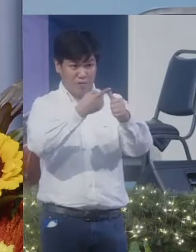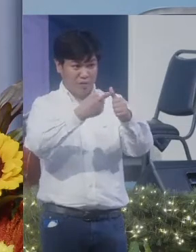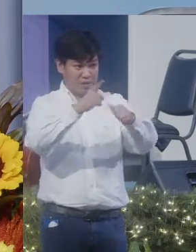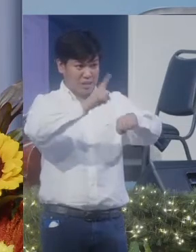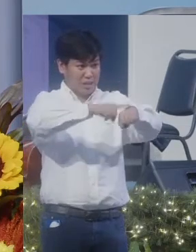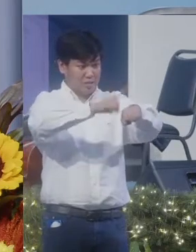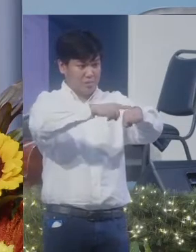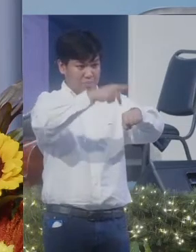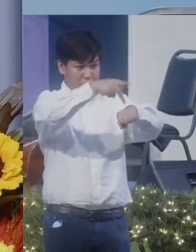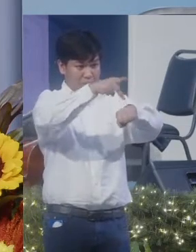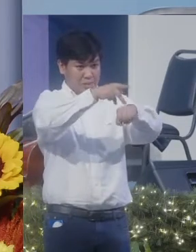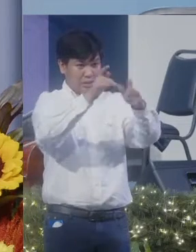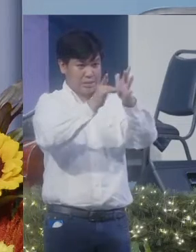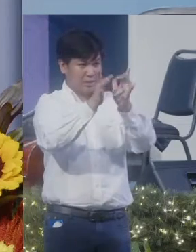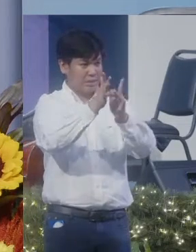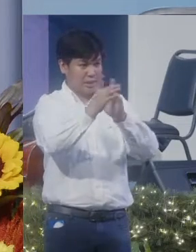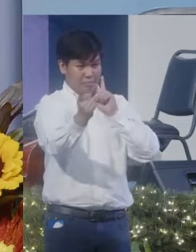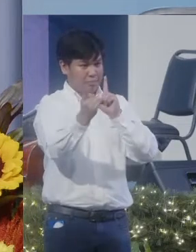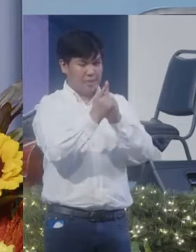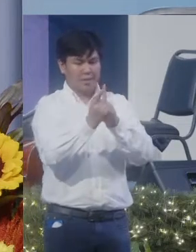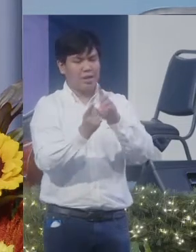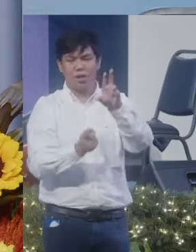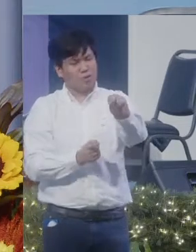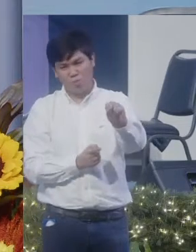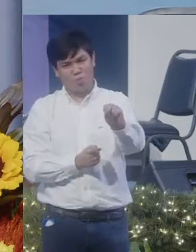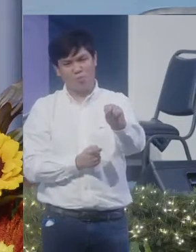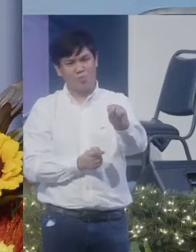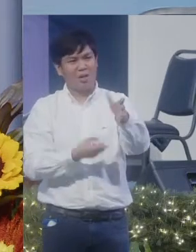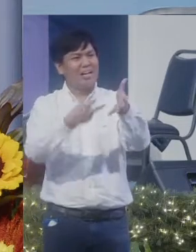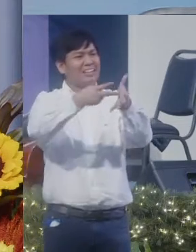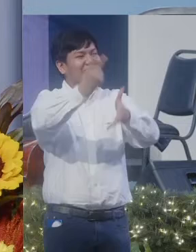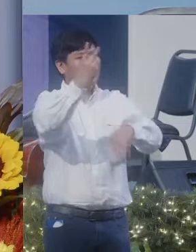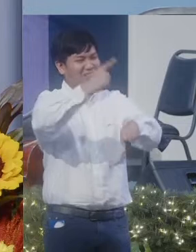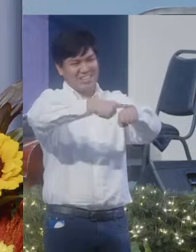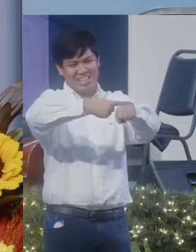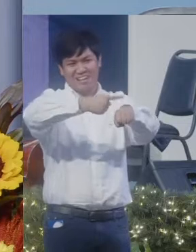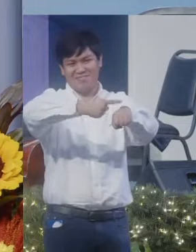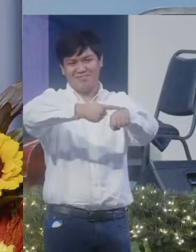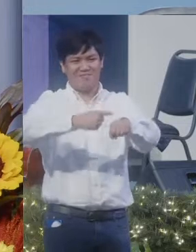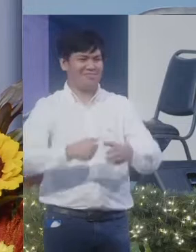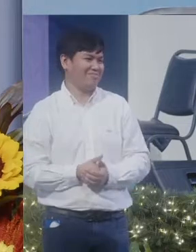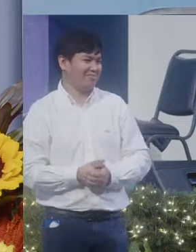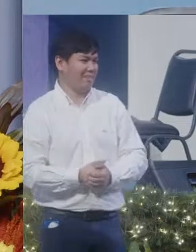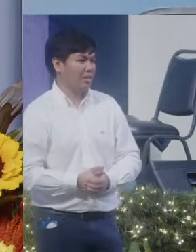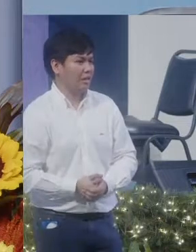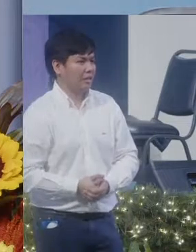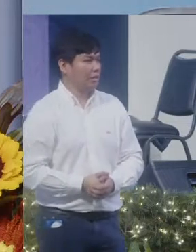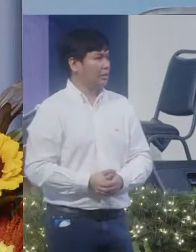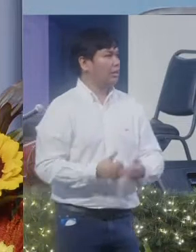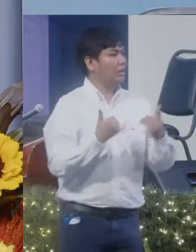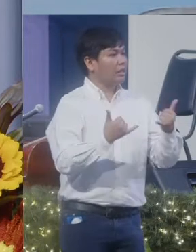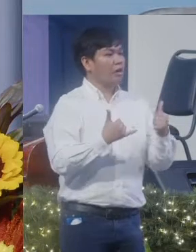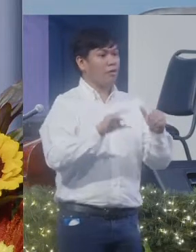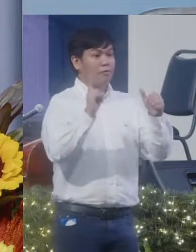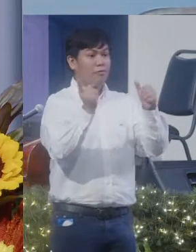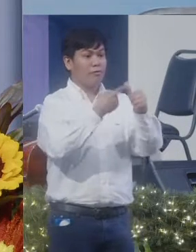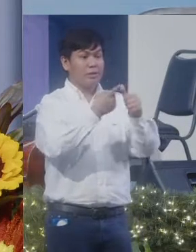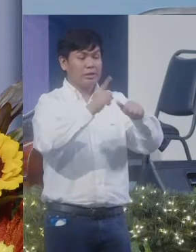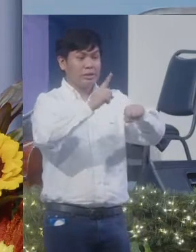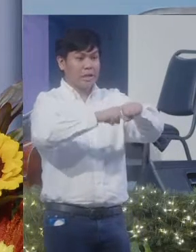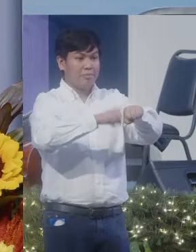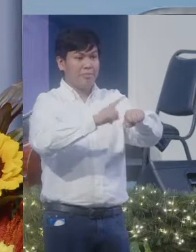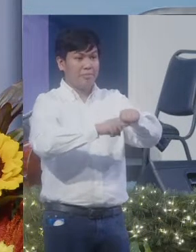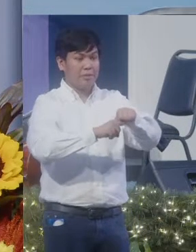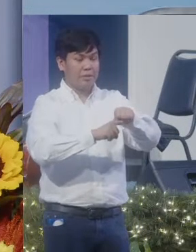verse 42, alam natin na inilapit ni Andrew, yung kanyang nakababatang kapatid, ang kanyang kuya na si